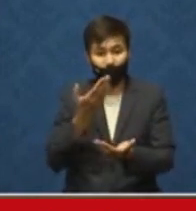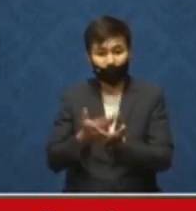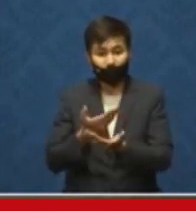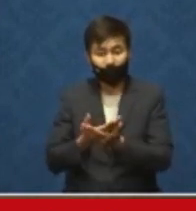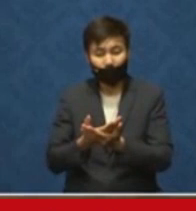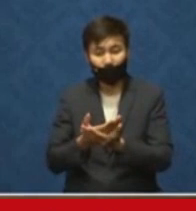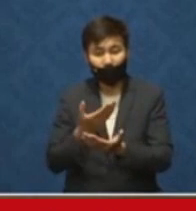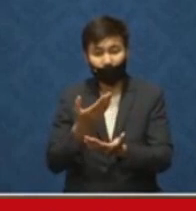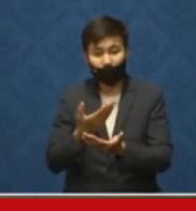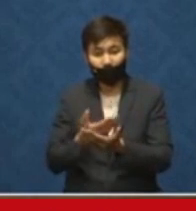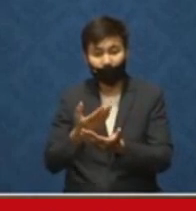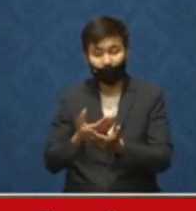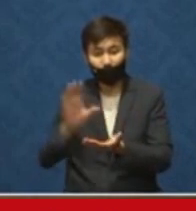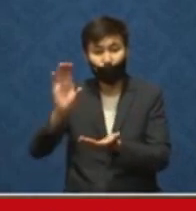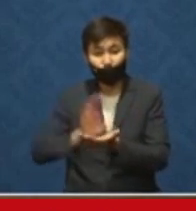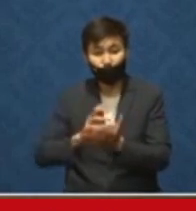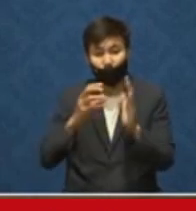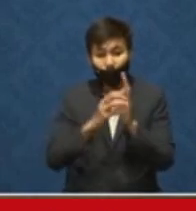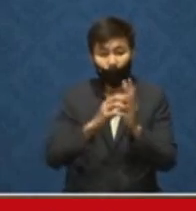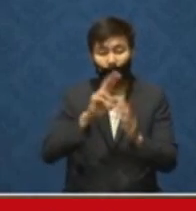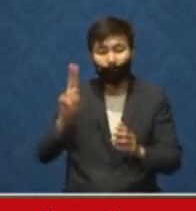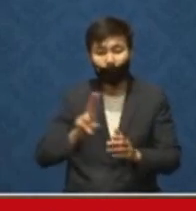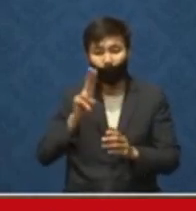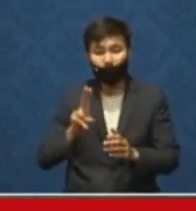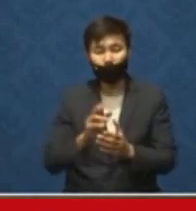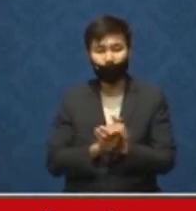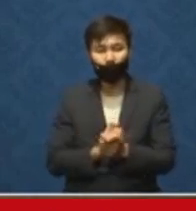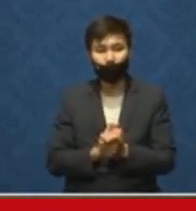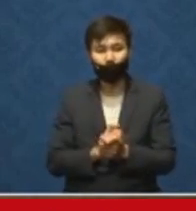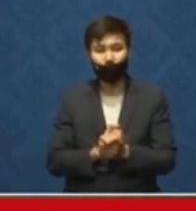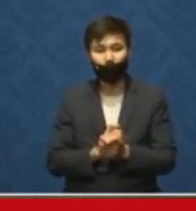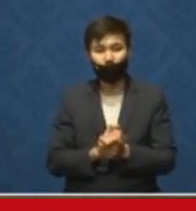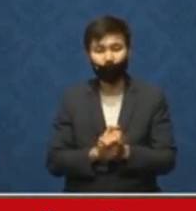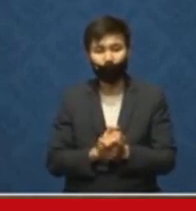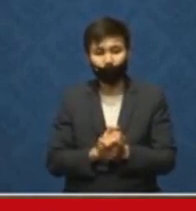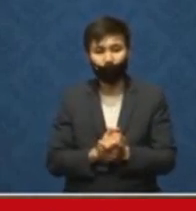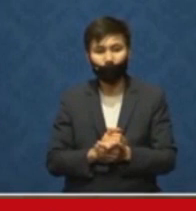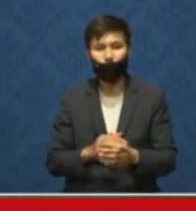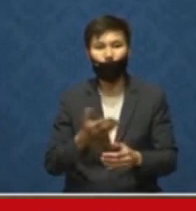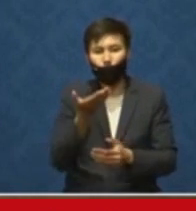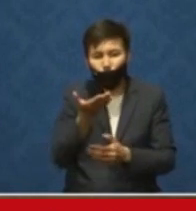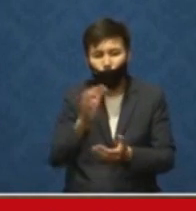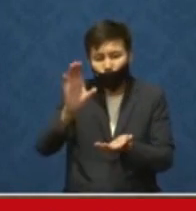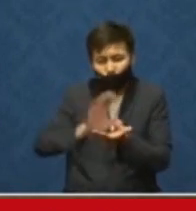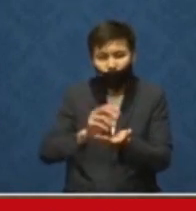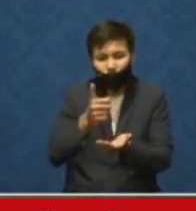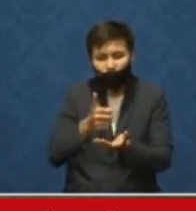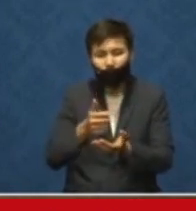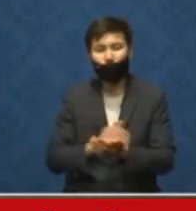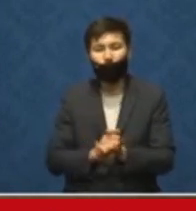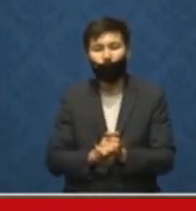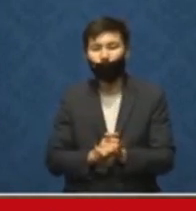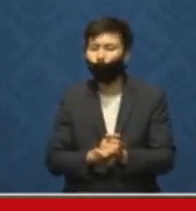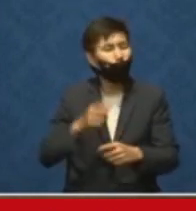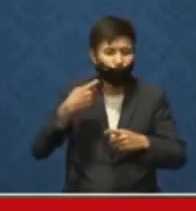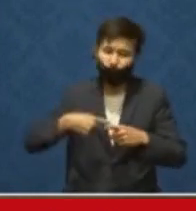รวงทองบอกจะไปเอางบกลางมาใช้ไอ้งบกลางโอ้โหไปดูกันที่การงบประมาณวันนี้ที่